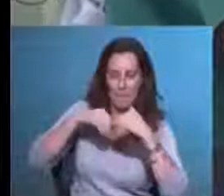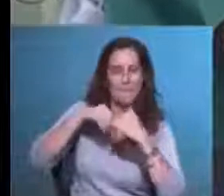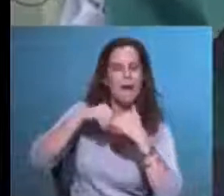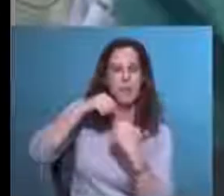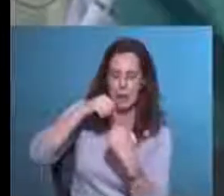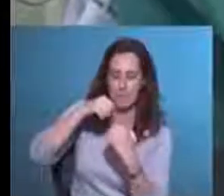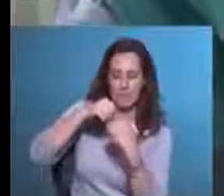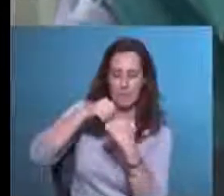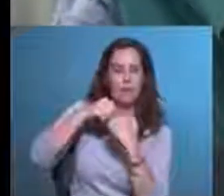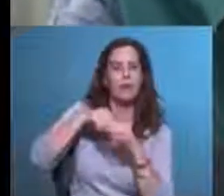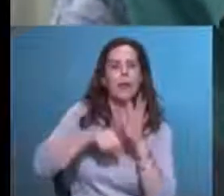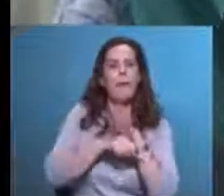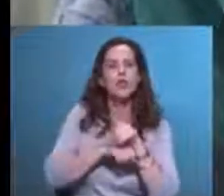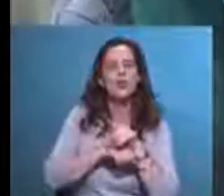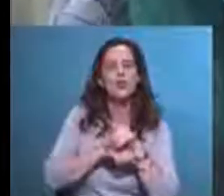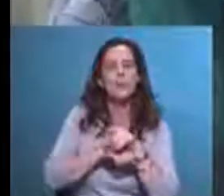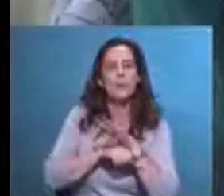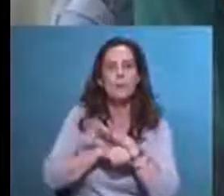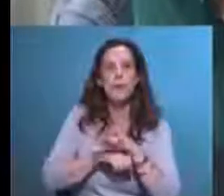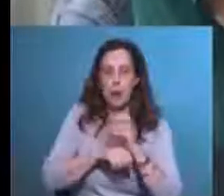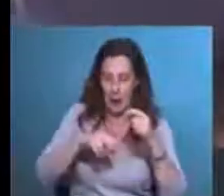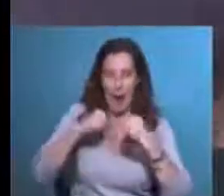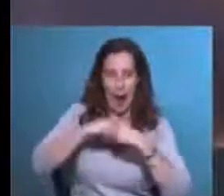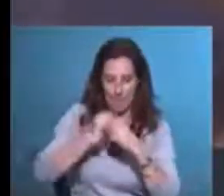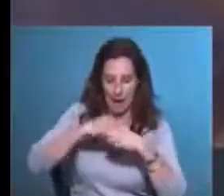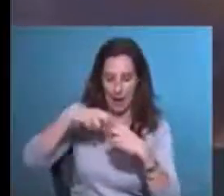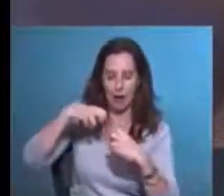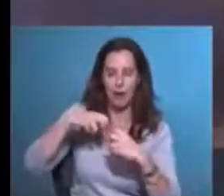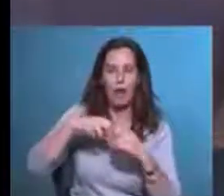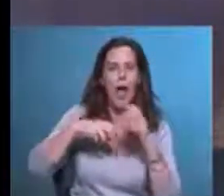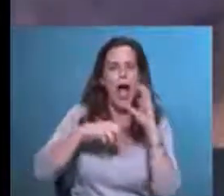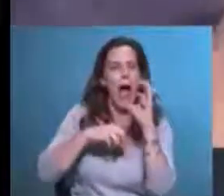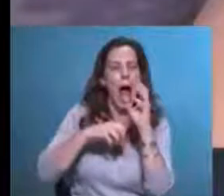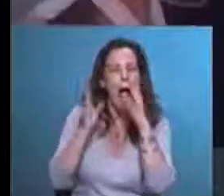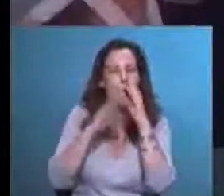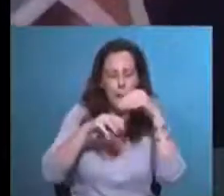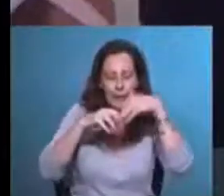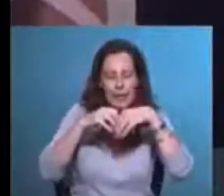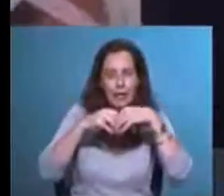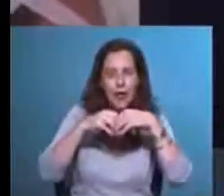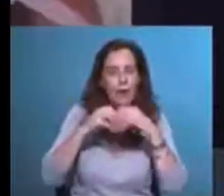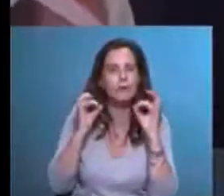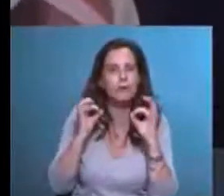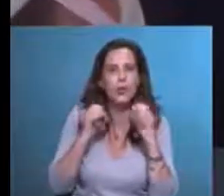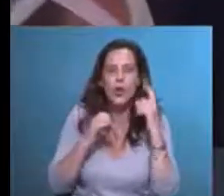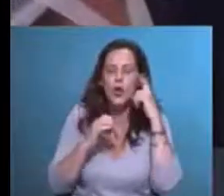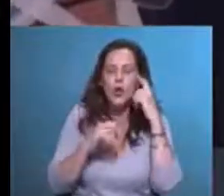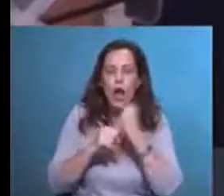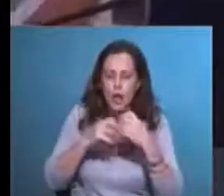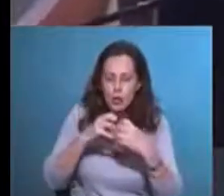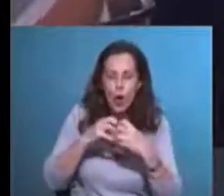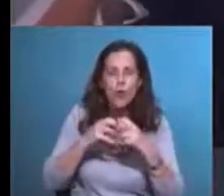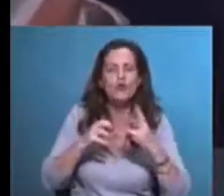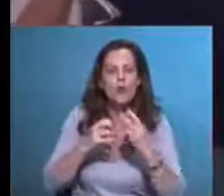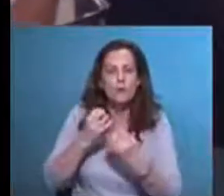על הסביבה שלתוכה הוא מושתל, במקרה הזה זה הברך. האלמוג נכנס לגוף, ובדרך פלא יודע לגרום לגוף